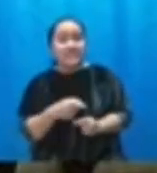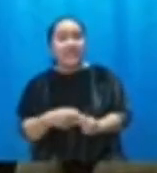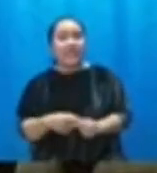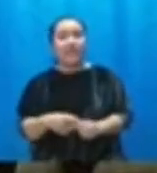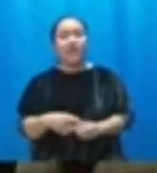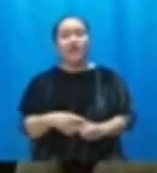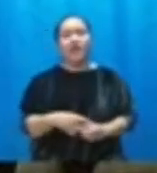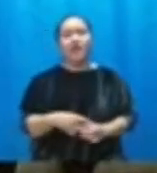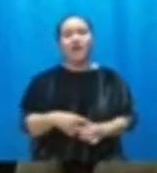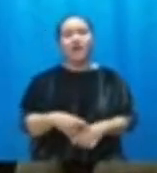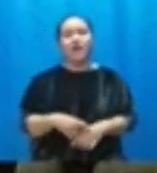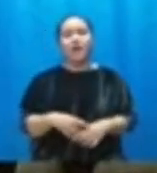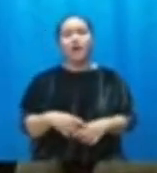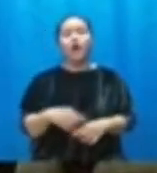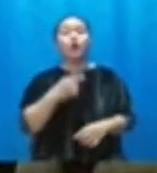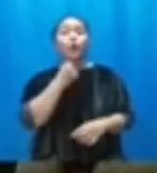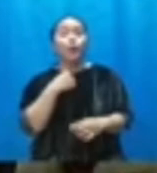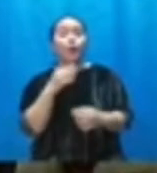menggantikannya